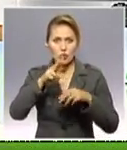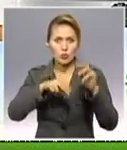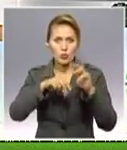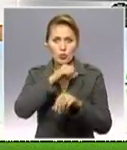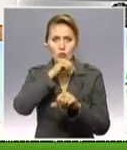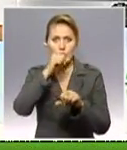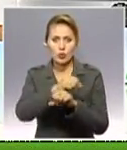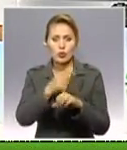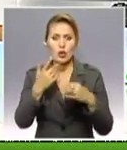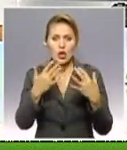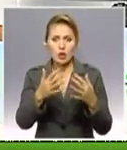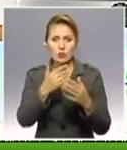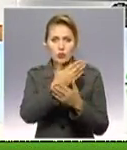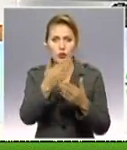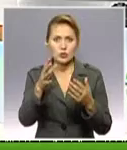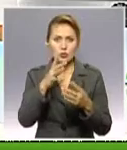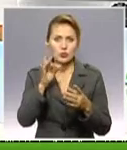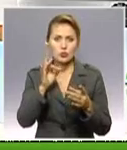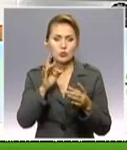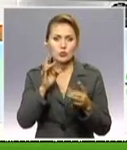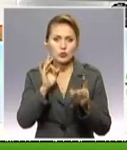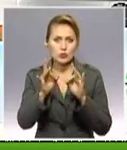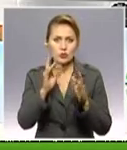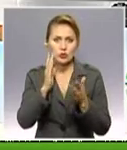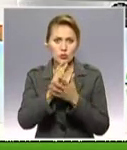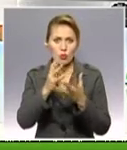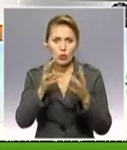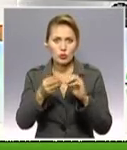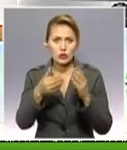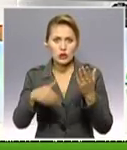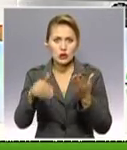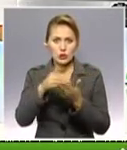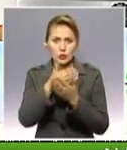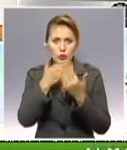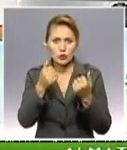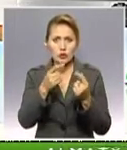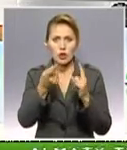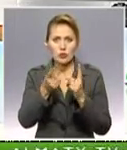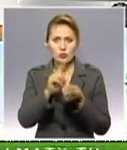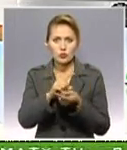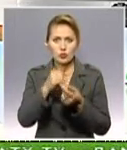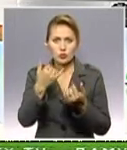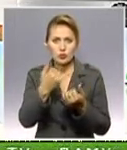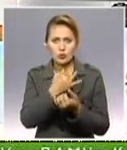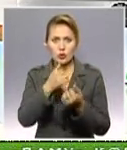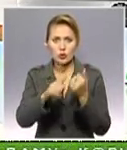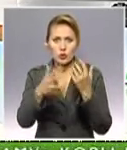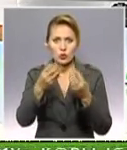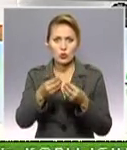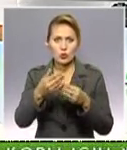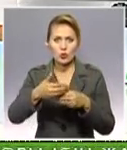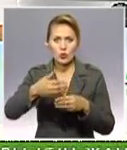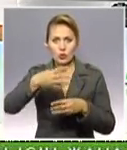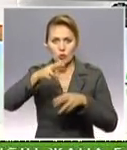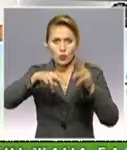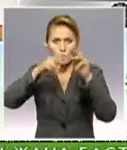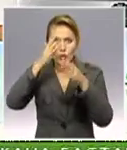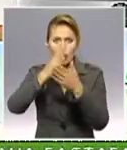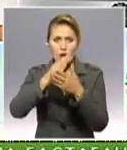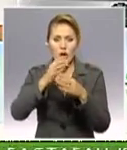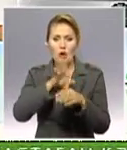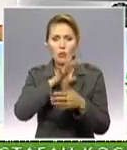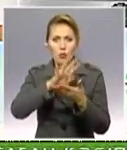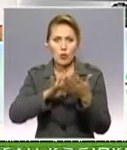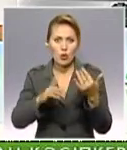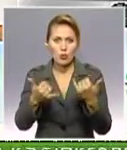құрылыстың тоқтатуын талап етіп, олардай шулап жүр. Алайда нәтиже жоқ. Керісінше, нысан күн өткен сайын бой көтеріп келеді. Сансыз шағымдардан